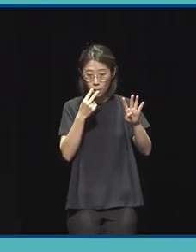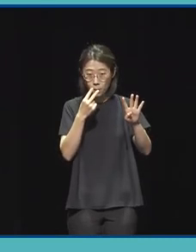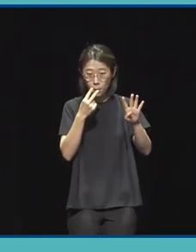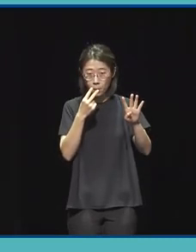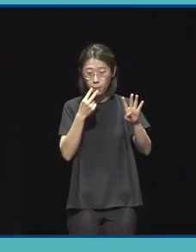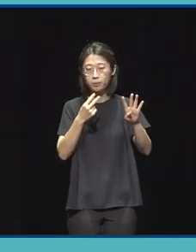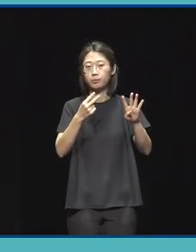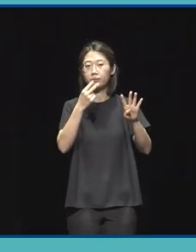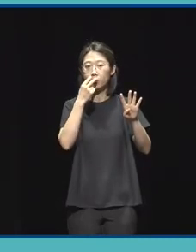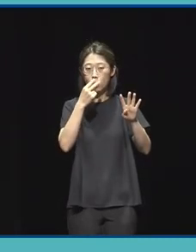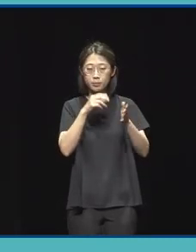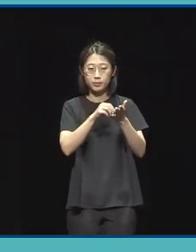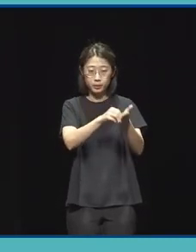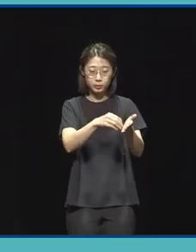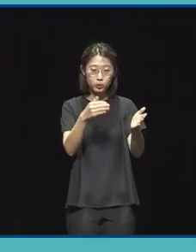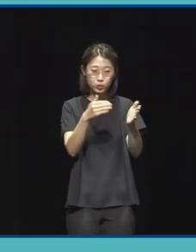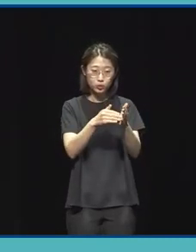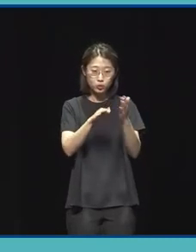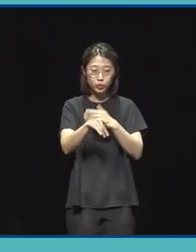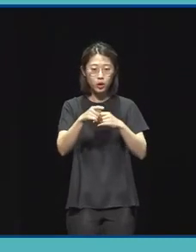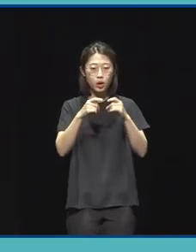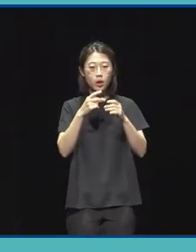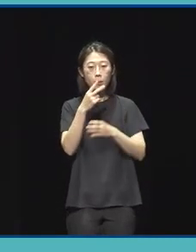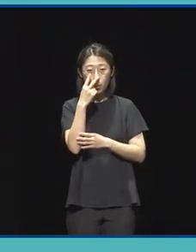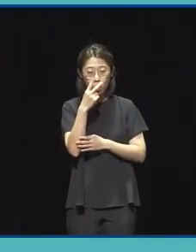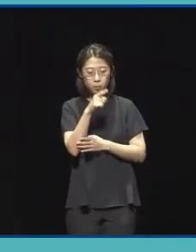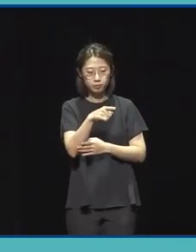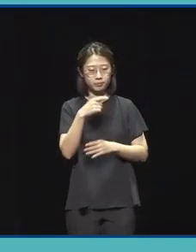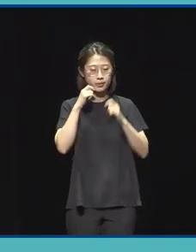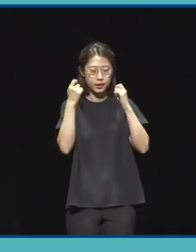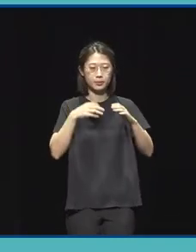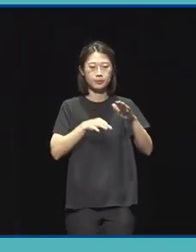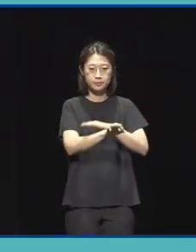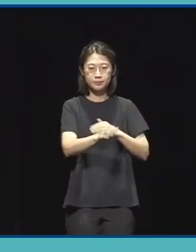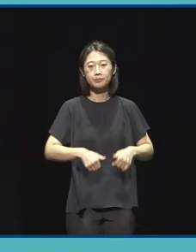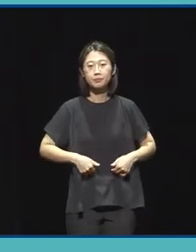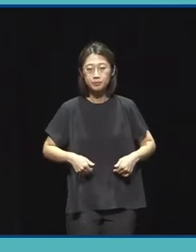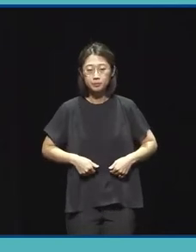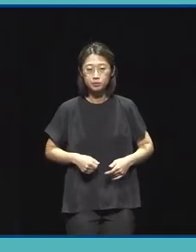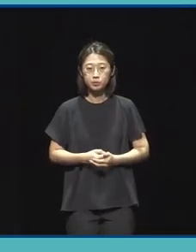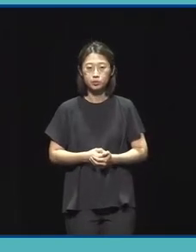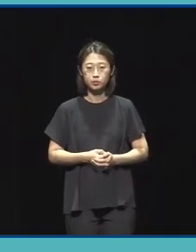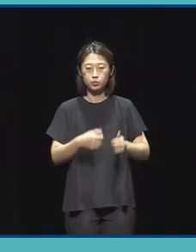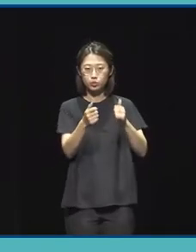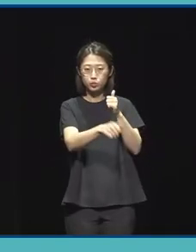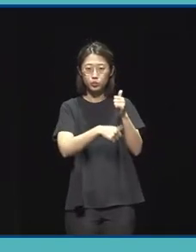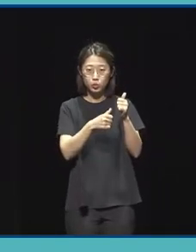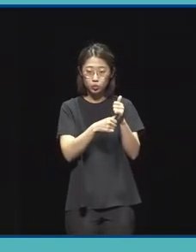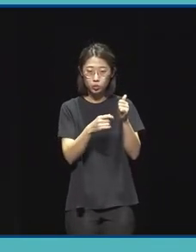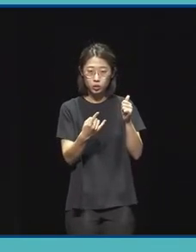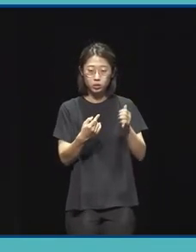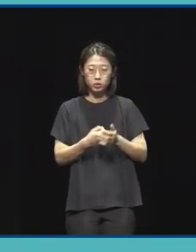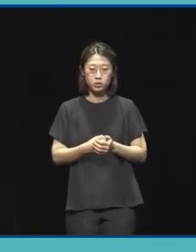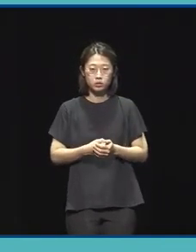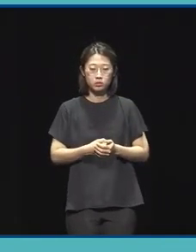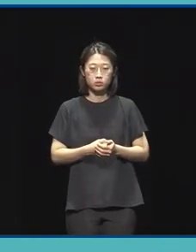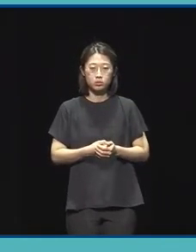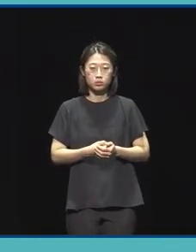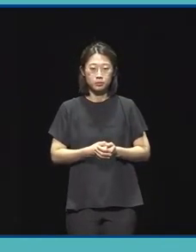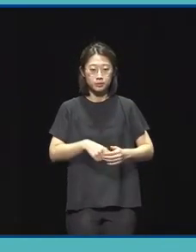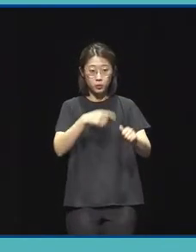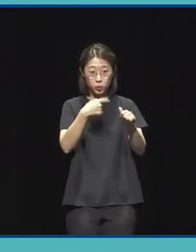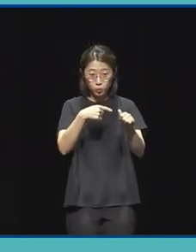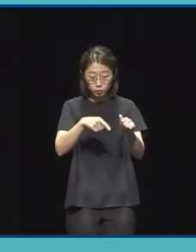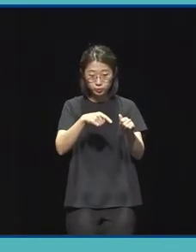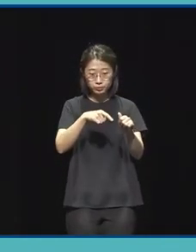4대사의 보험을 가입하고 해당 보험료를 자부담하여야 합니다. 위원회에서 제공하는 직무 교육에 전문 인력이